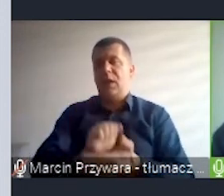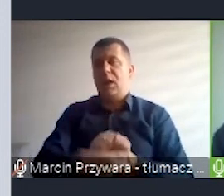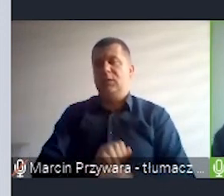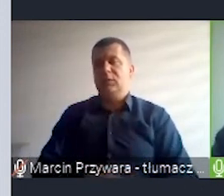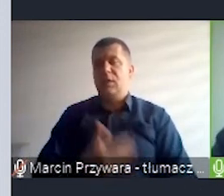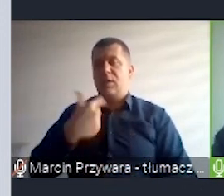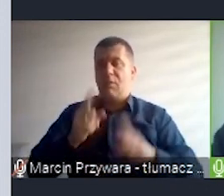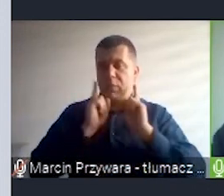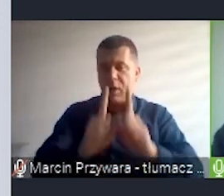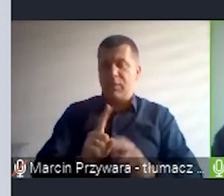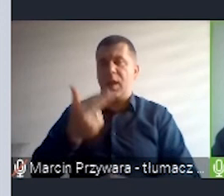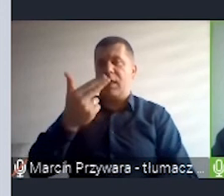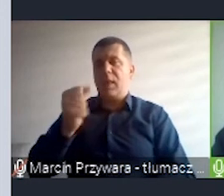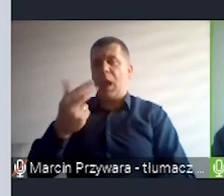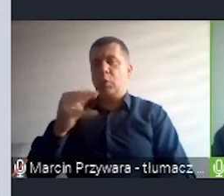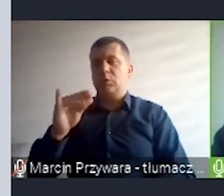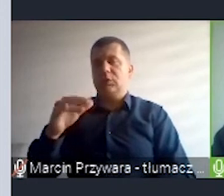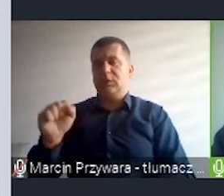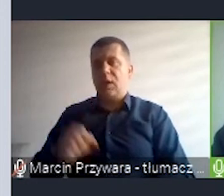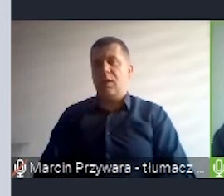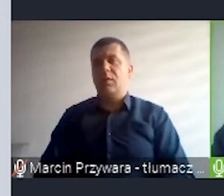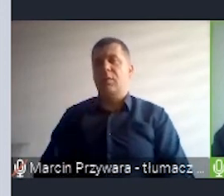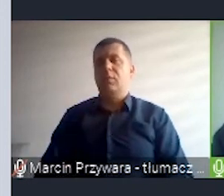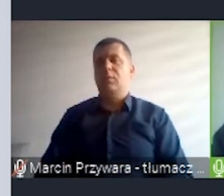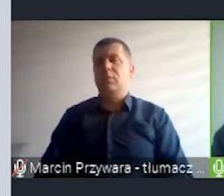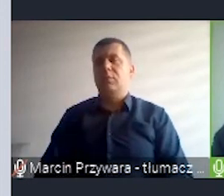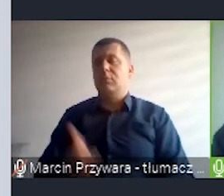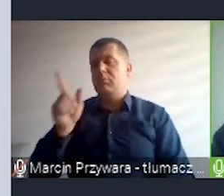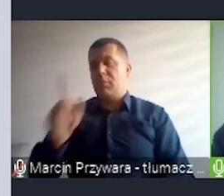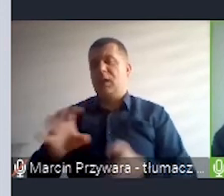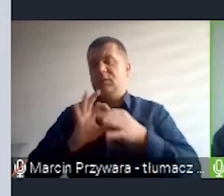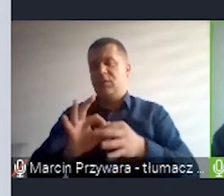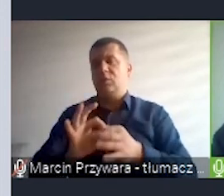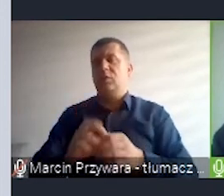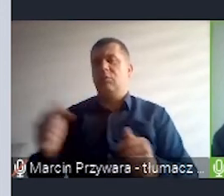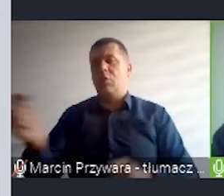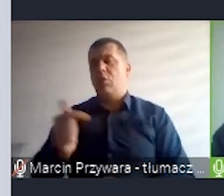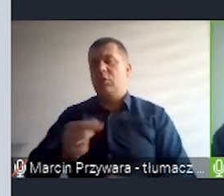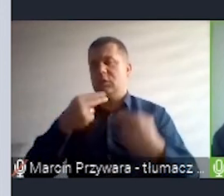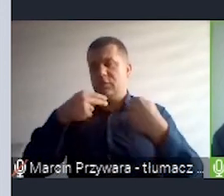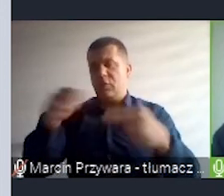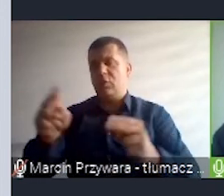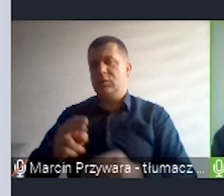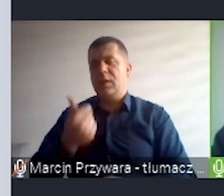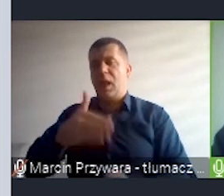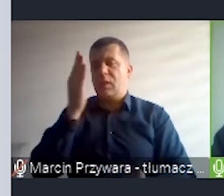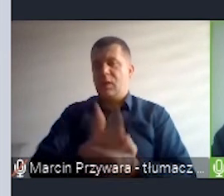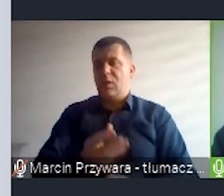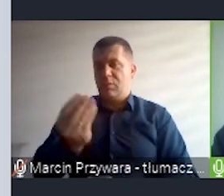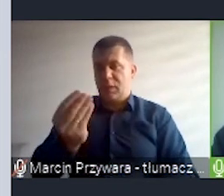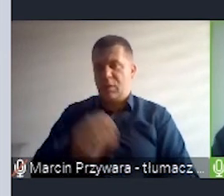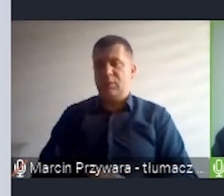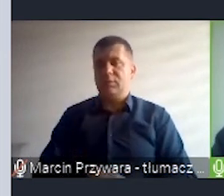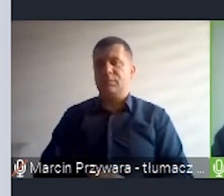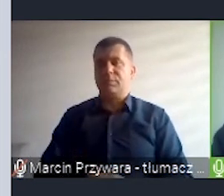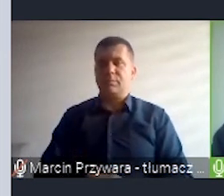Nieprawidłowości, a tym bardziej nadużycia, są związane z koniecznością zwrotu nie tylko samych środków